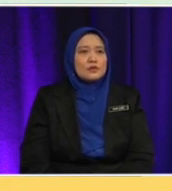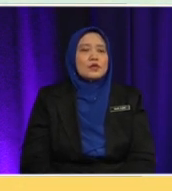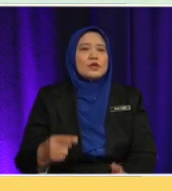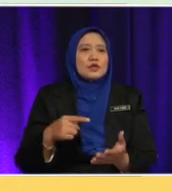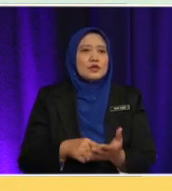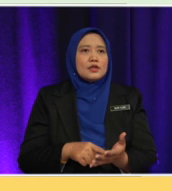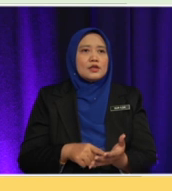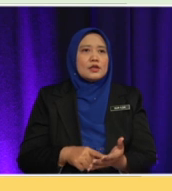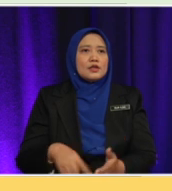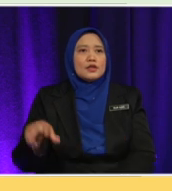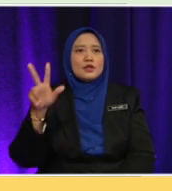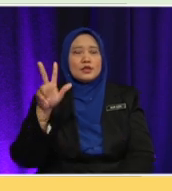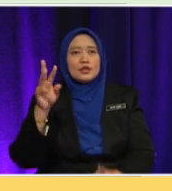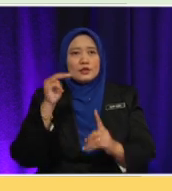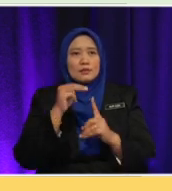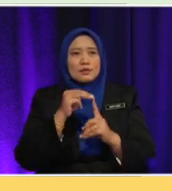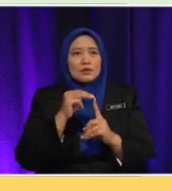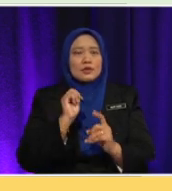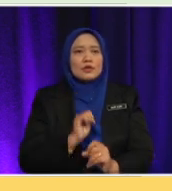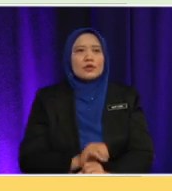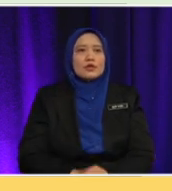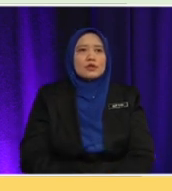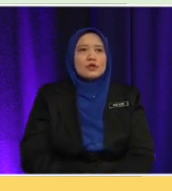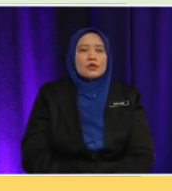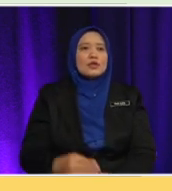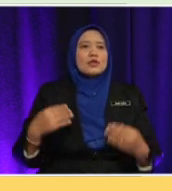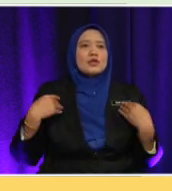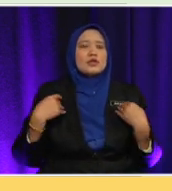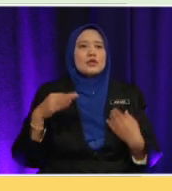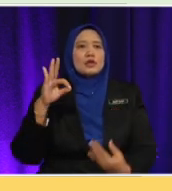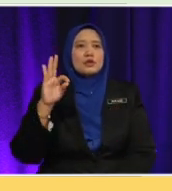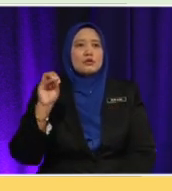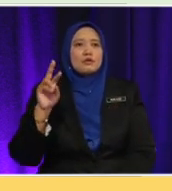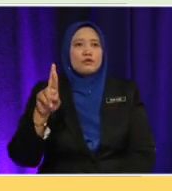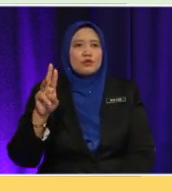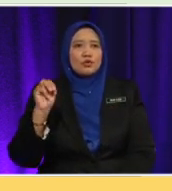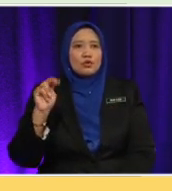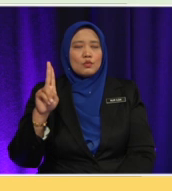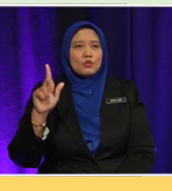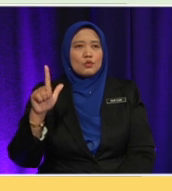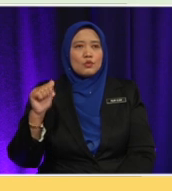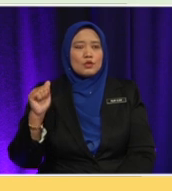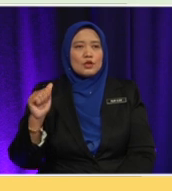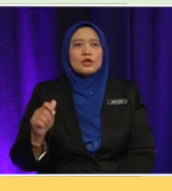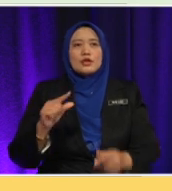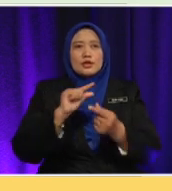kita tidak ganti nilai dan juga jawaban mesti ada nih